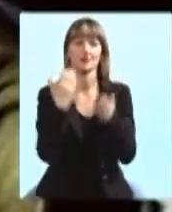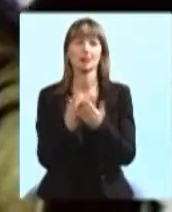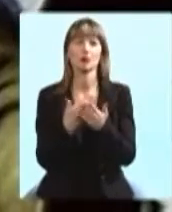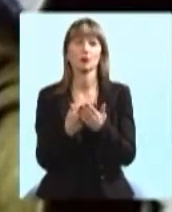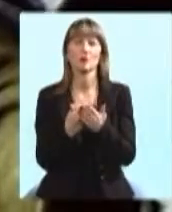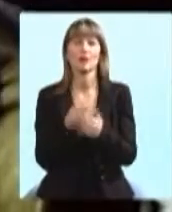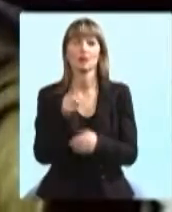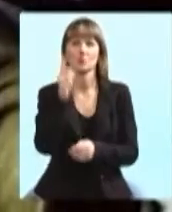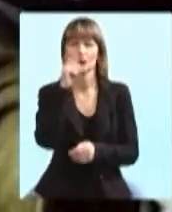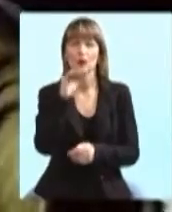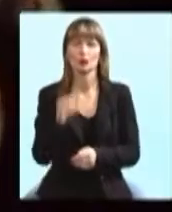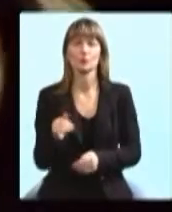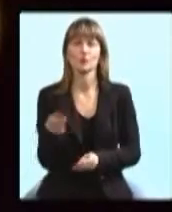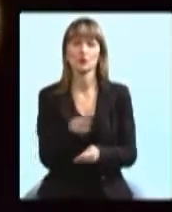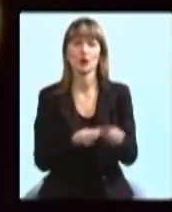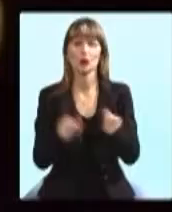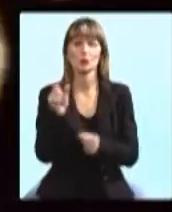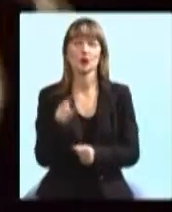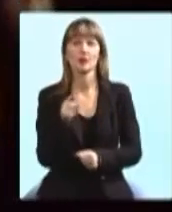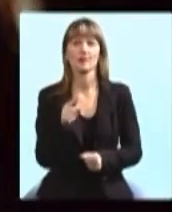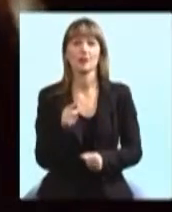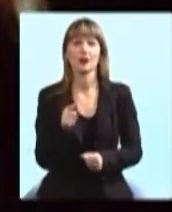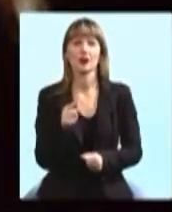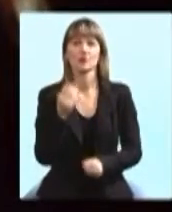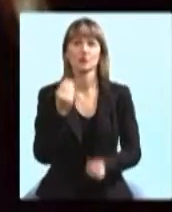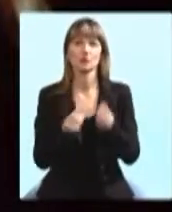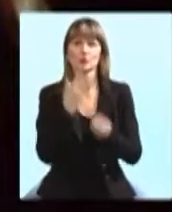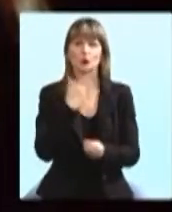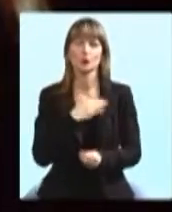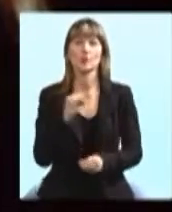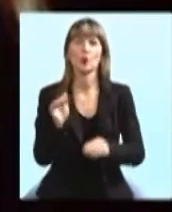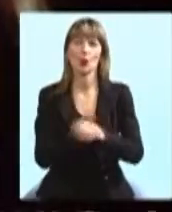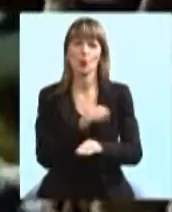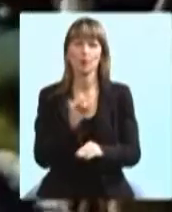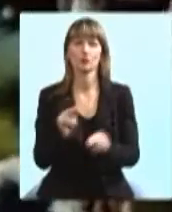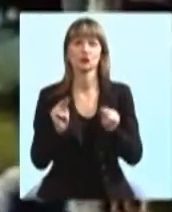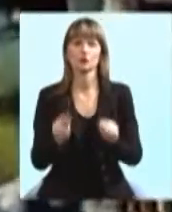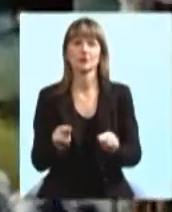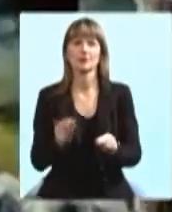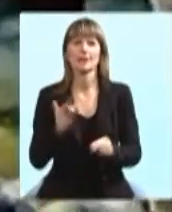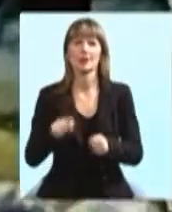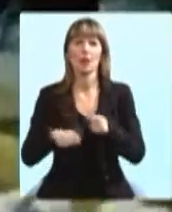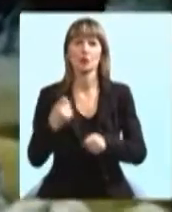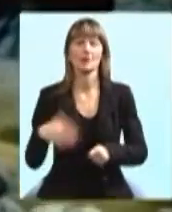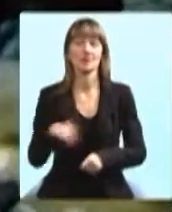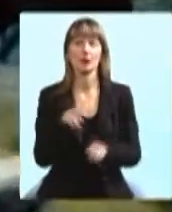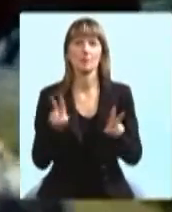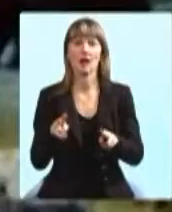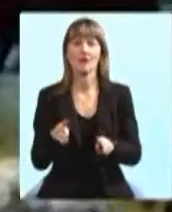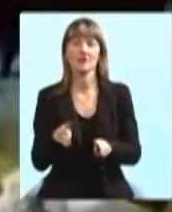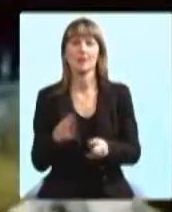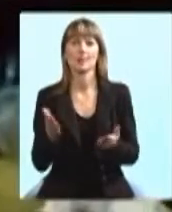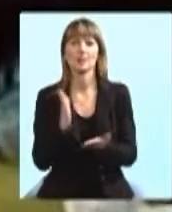пам'ятаєте ось цю маленьку чаклунку? Вона пустотлива, але добра і справедлива, тому порушує всі правила, прийняті серед